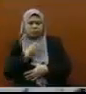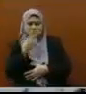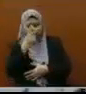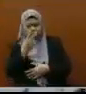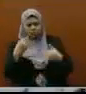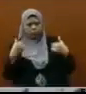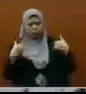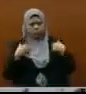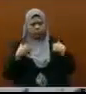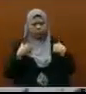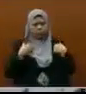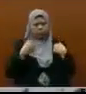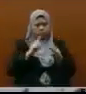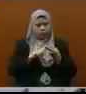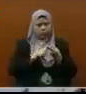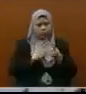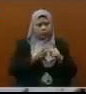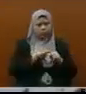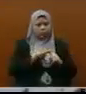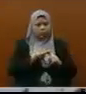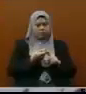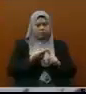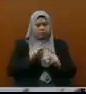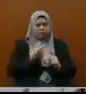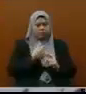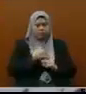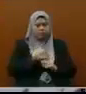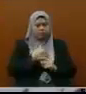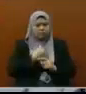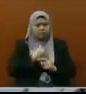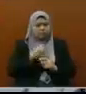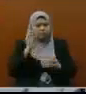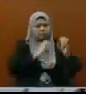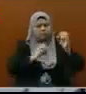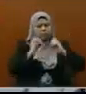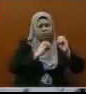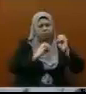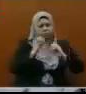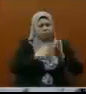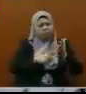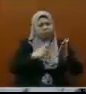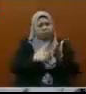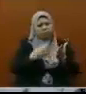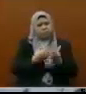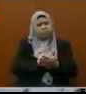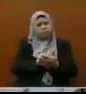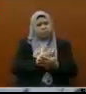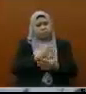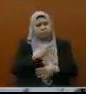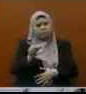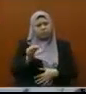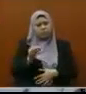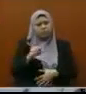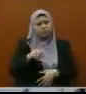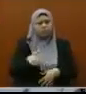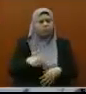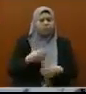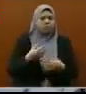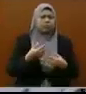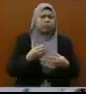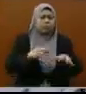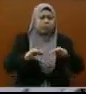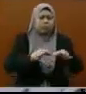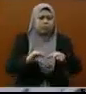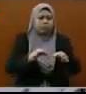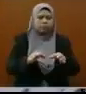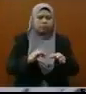pendapat rakan saudara Yang Berhormat saya, Ketua Mangkang, tidak ada sesuatu yang baru dan ini juga telah pun dijelaskan dan juga diutarakan